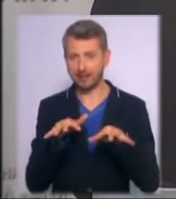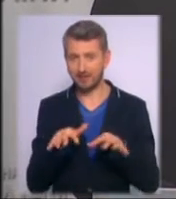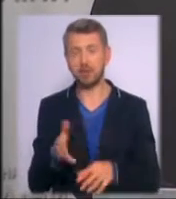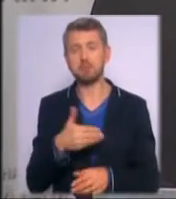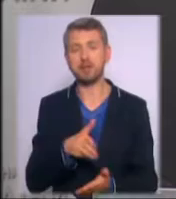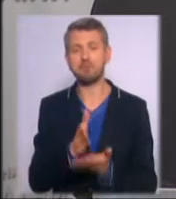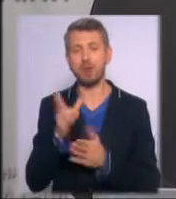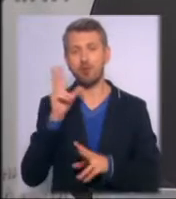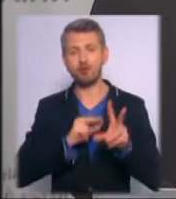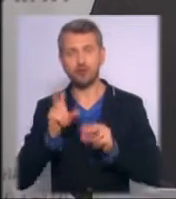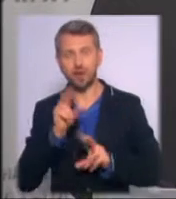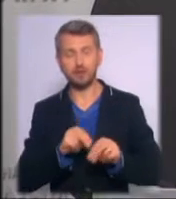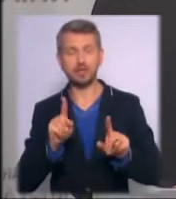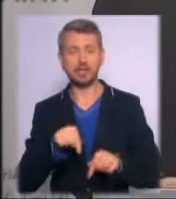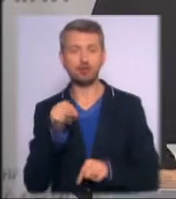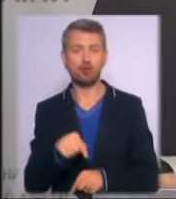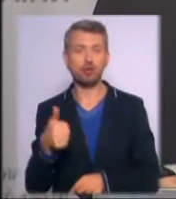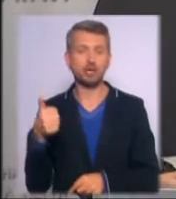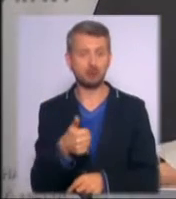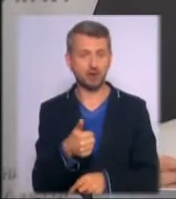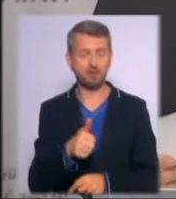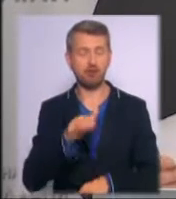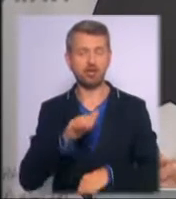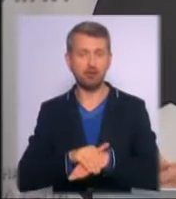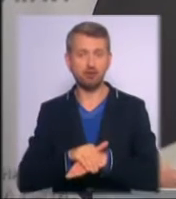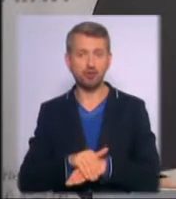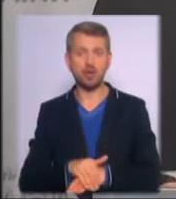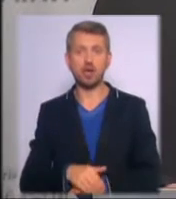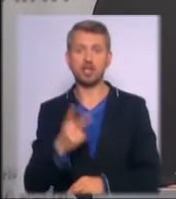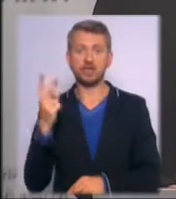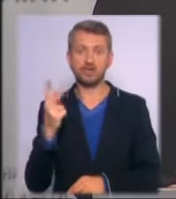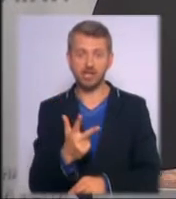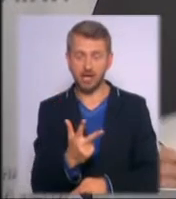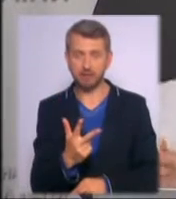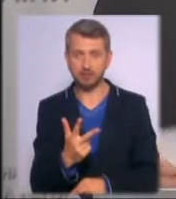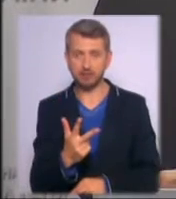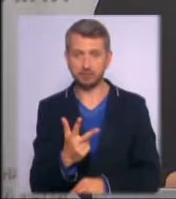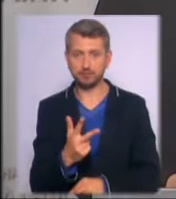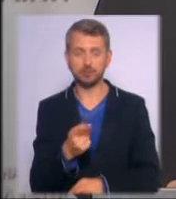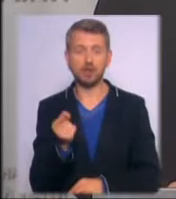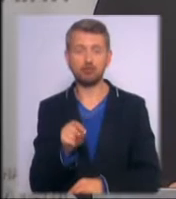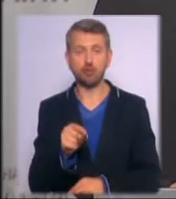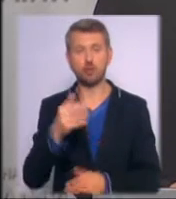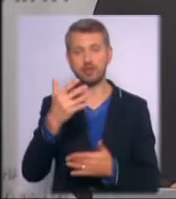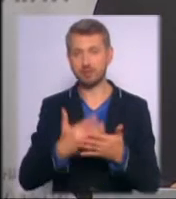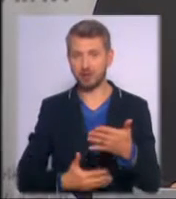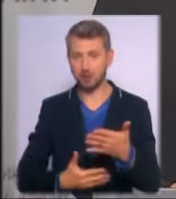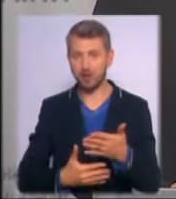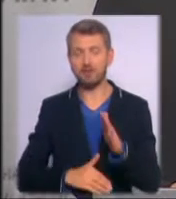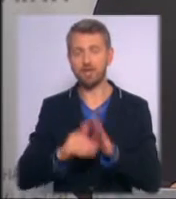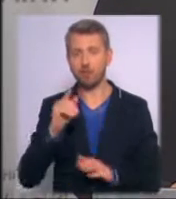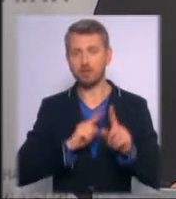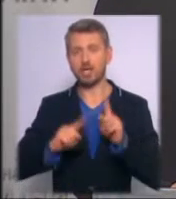маємо шанс теж цього тижня фактично 2/3 з того списку в Верховній